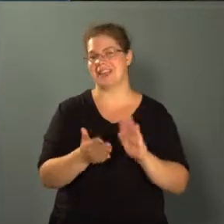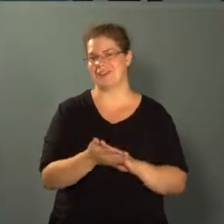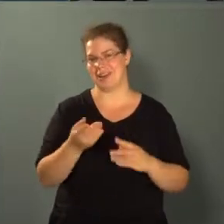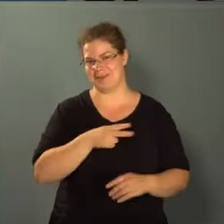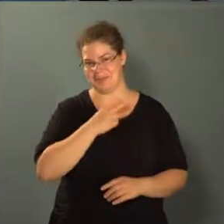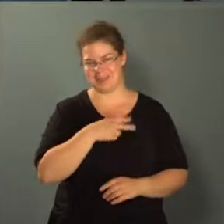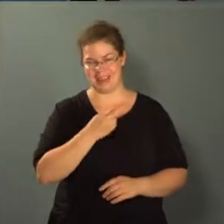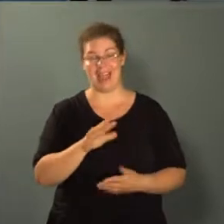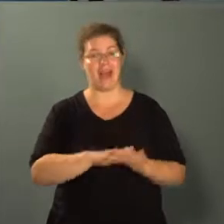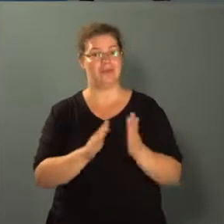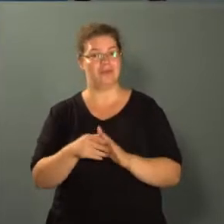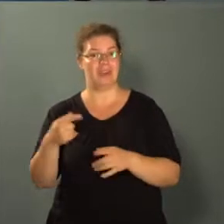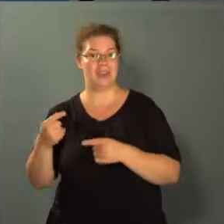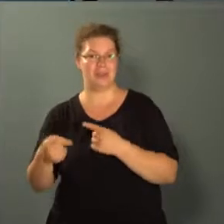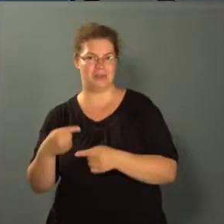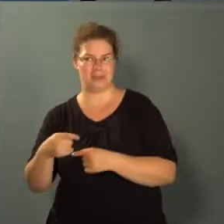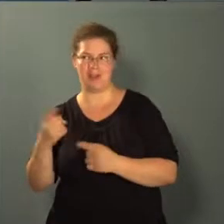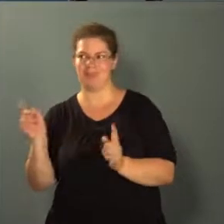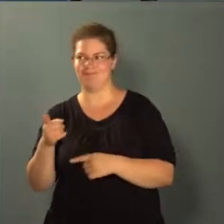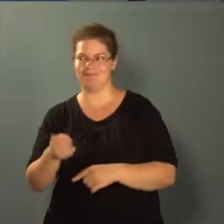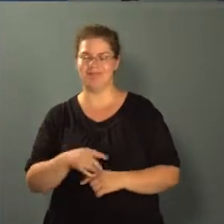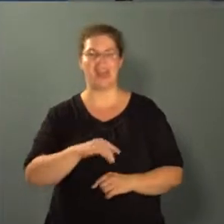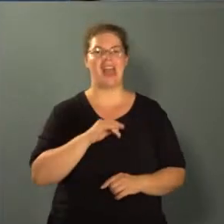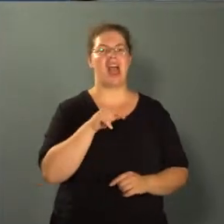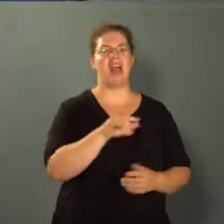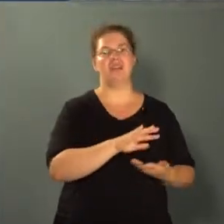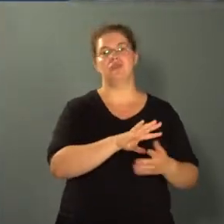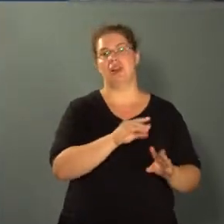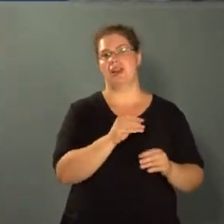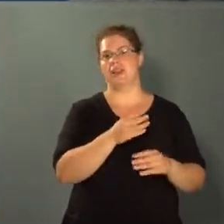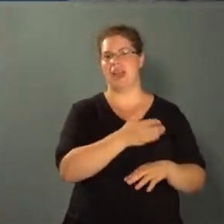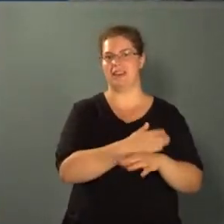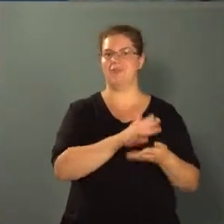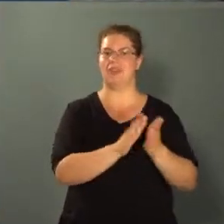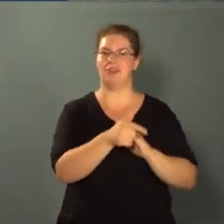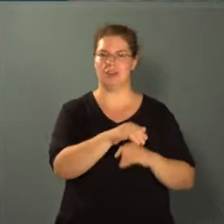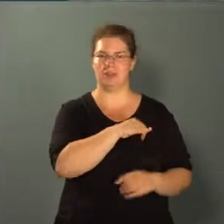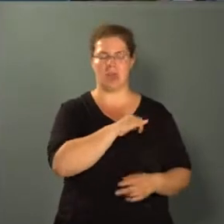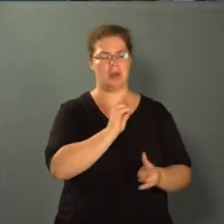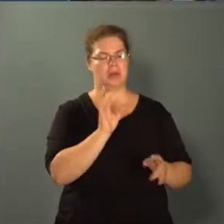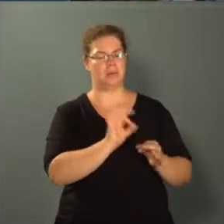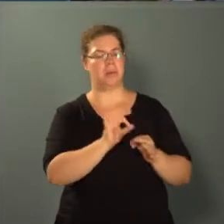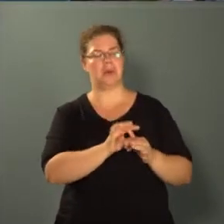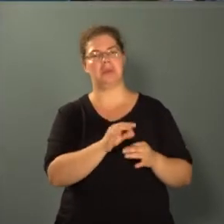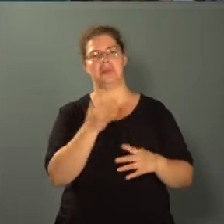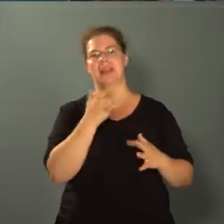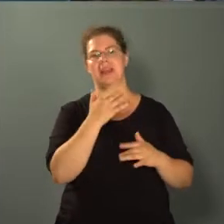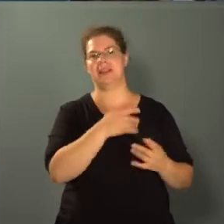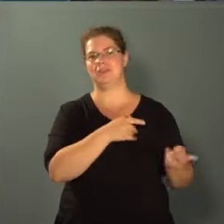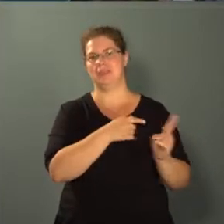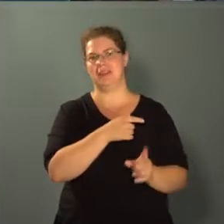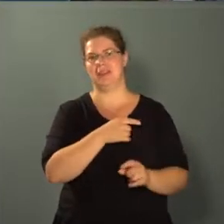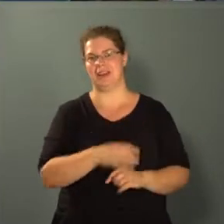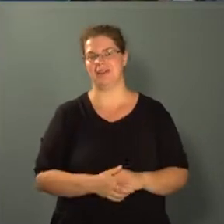büszkélkedhet. Míg a férj örökösen koncertezett, a családi hátteret felesége biztosította, aki pont beszélgetésünk alatt toppant